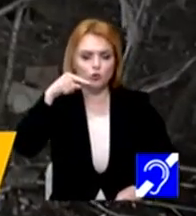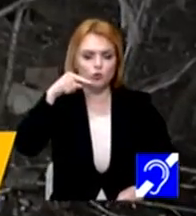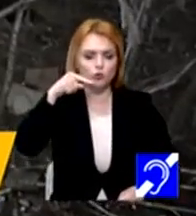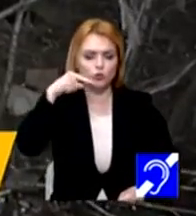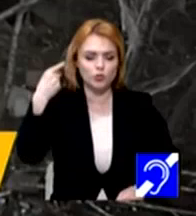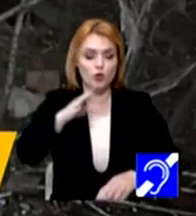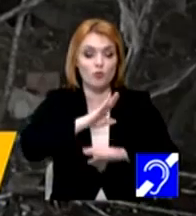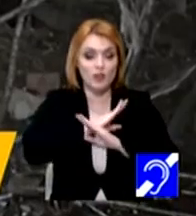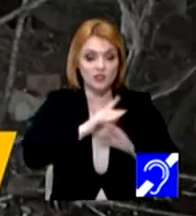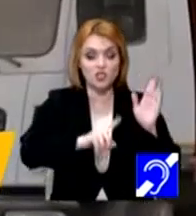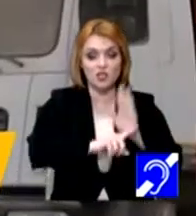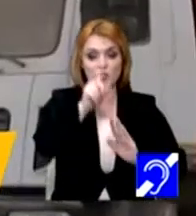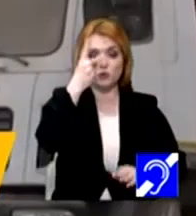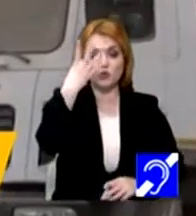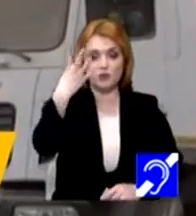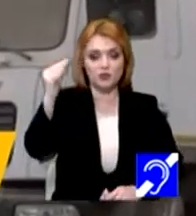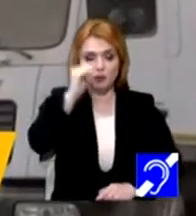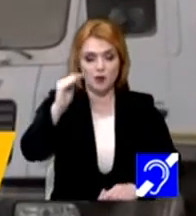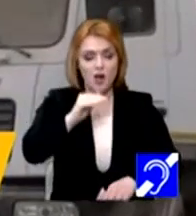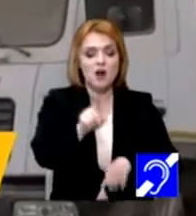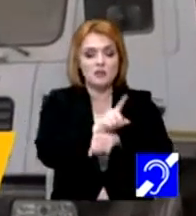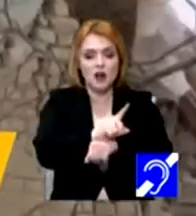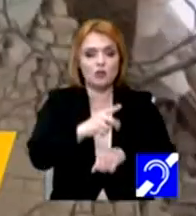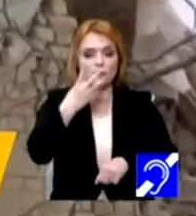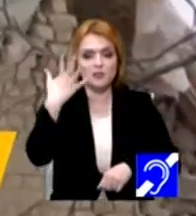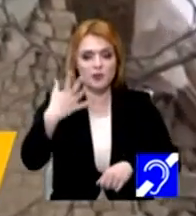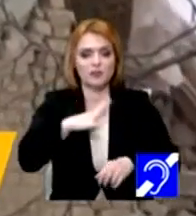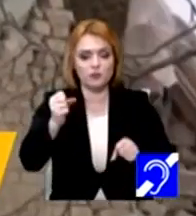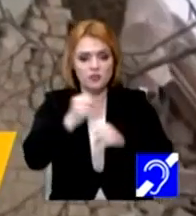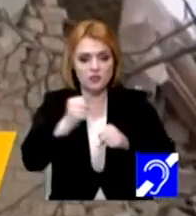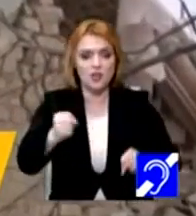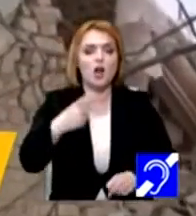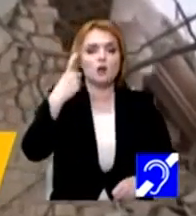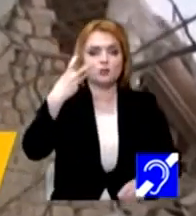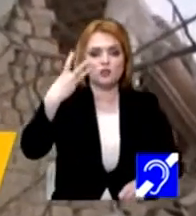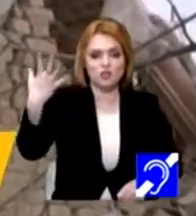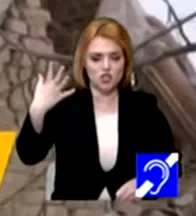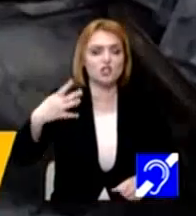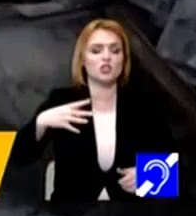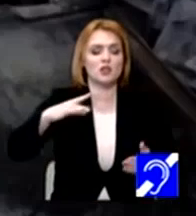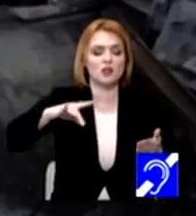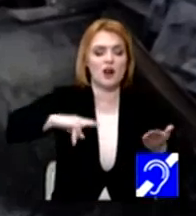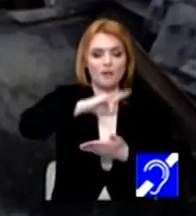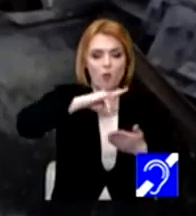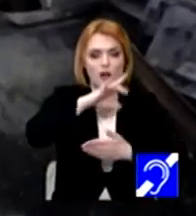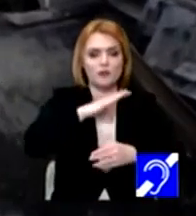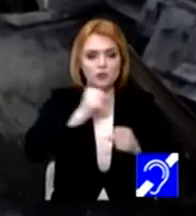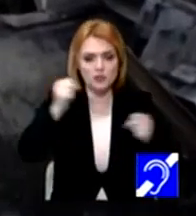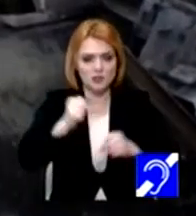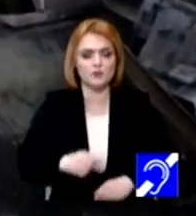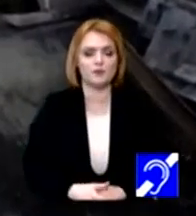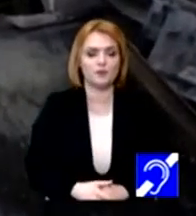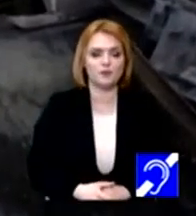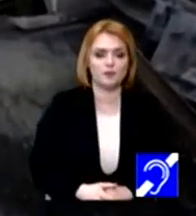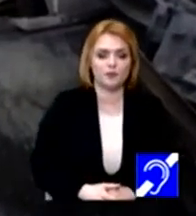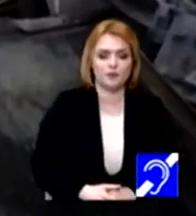februarie. 335 de tancuri au fost distruse, dar și 130 de aparate de zbor și peste 1.100 de mașini blindate